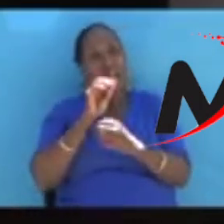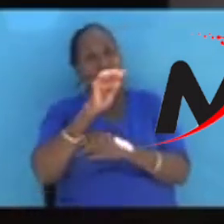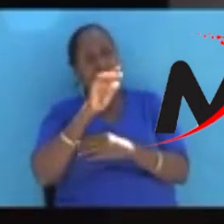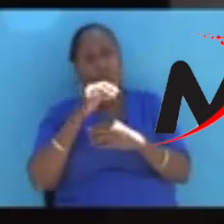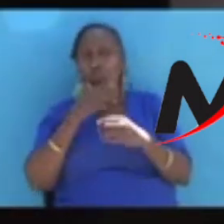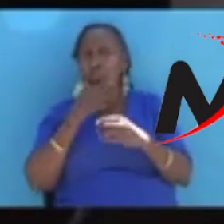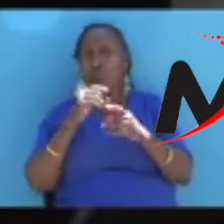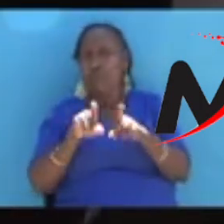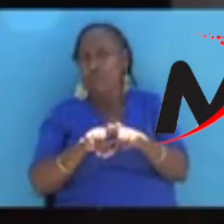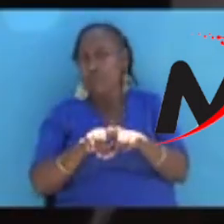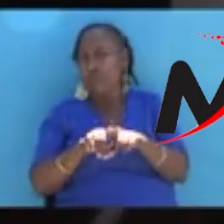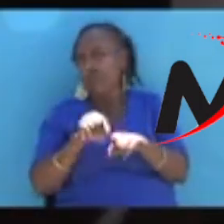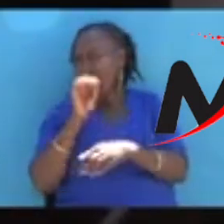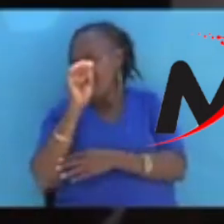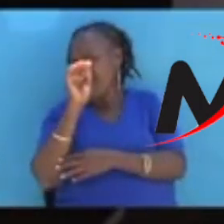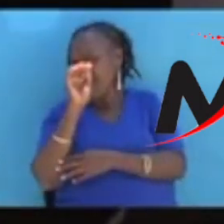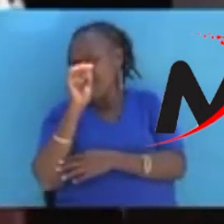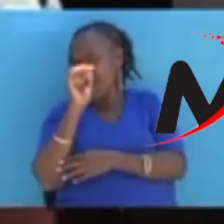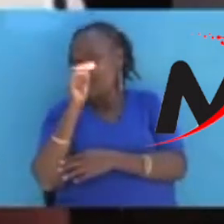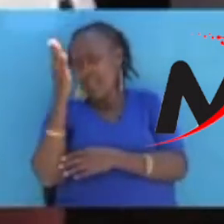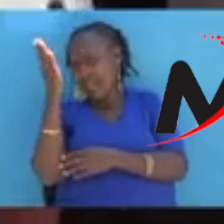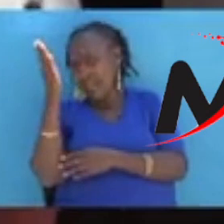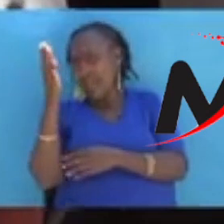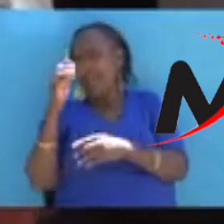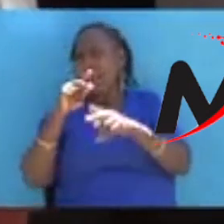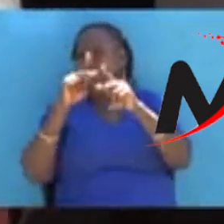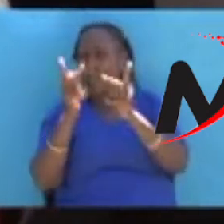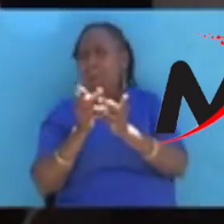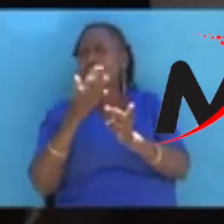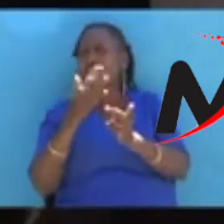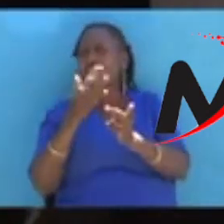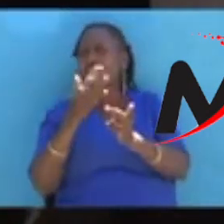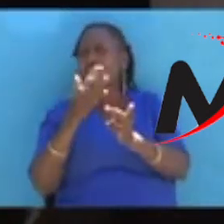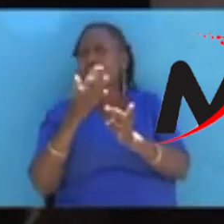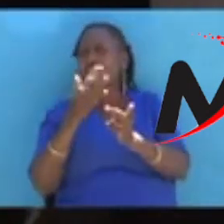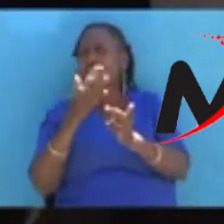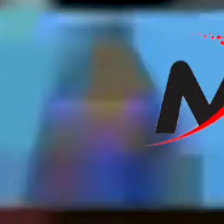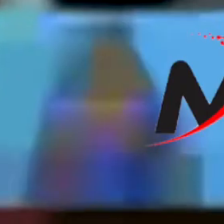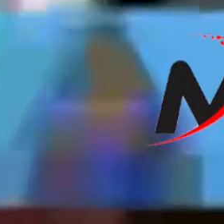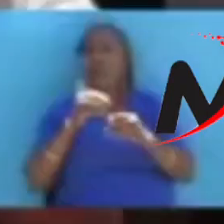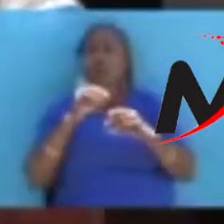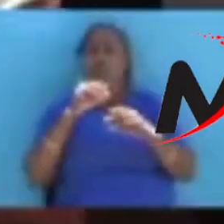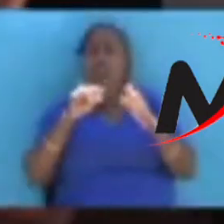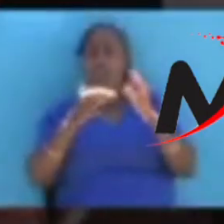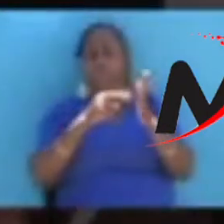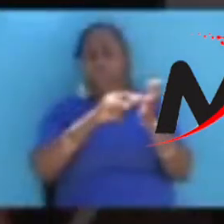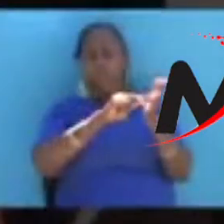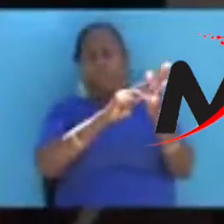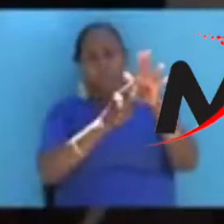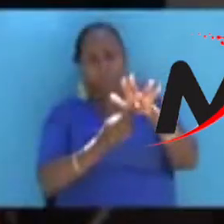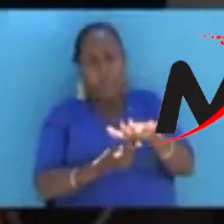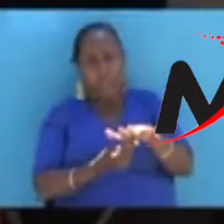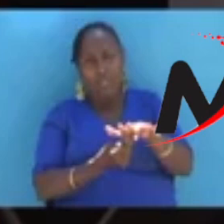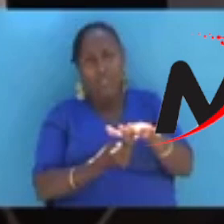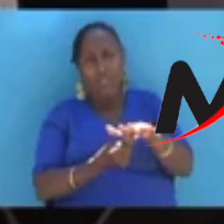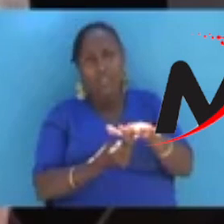nikamwambia ya kwamba kulikuwa na mipango kule Kirinyaga ya maendeleo. Na nikushukuru sana Your Excellency for